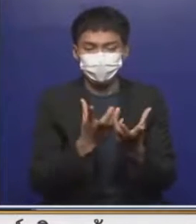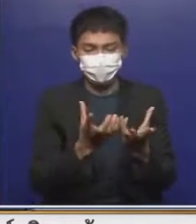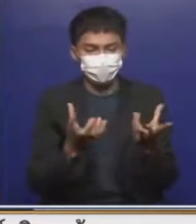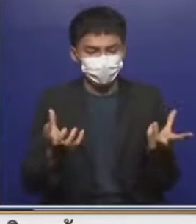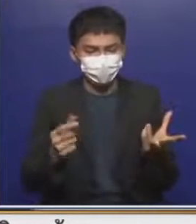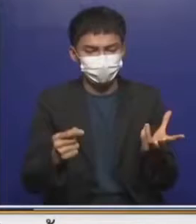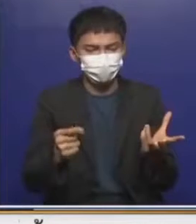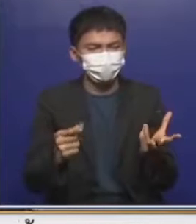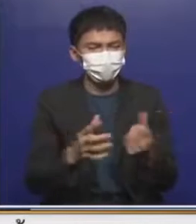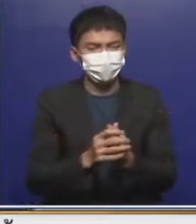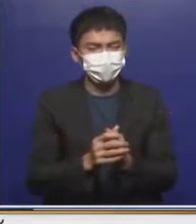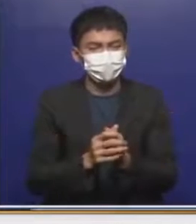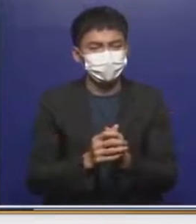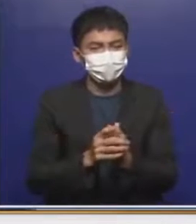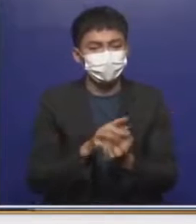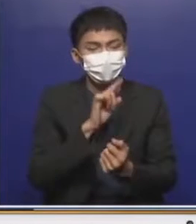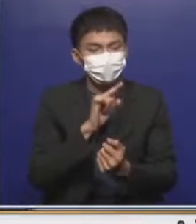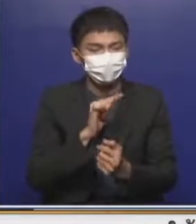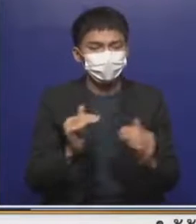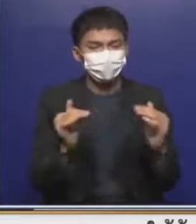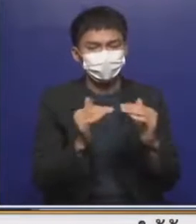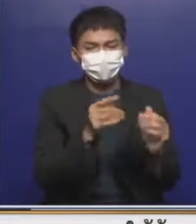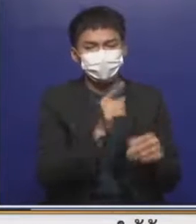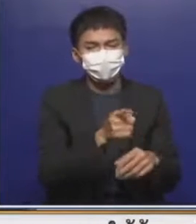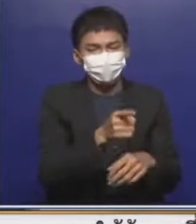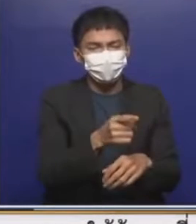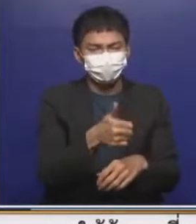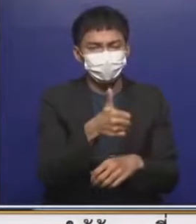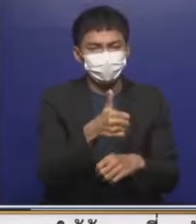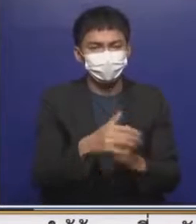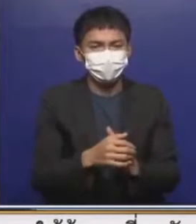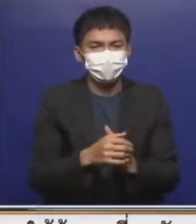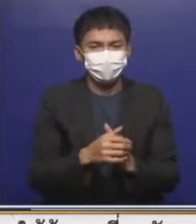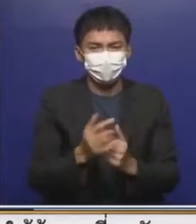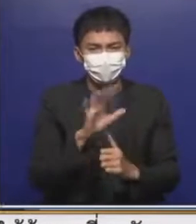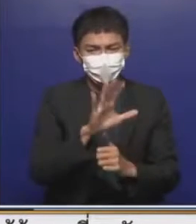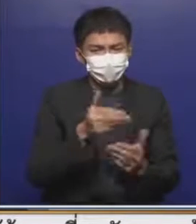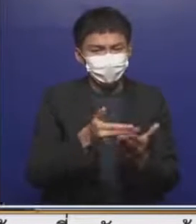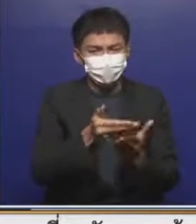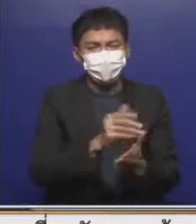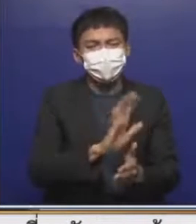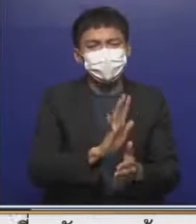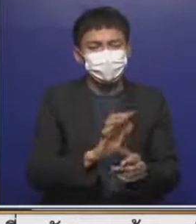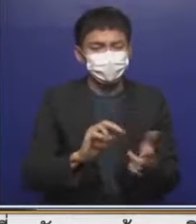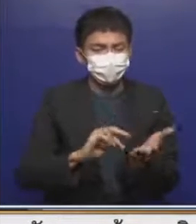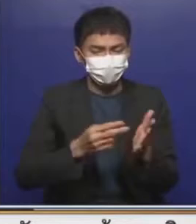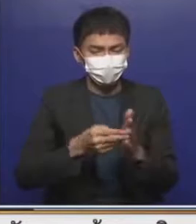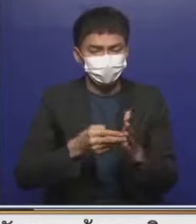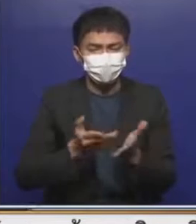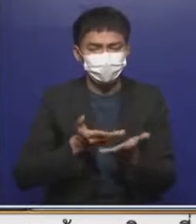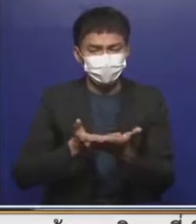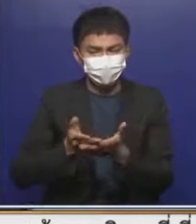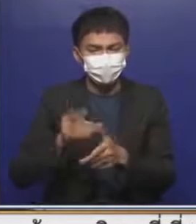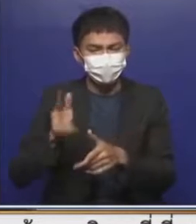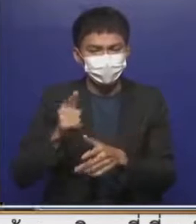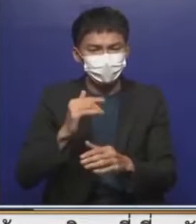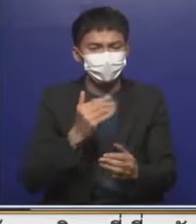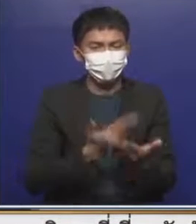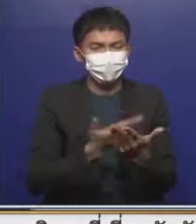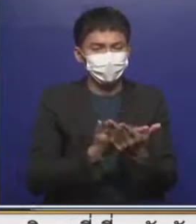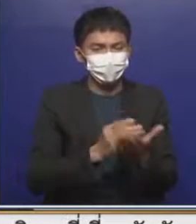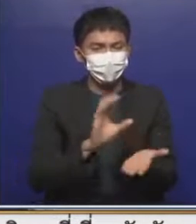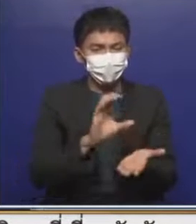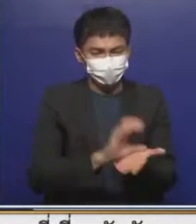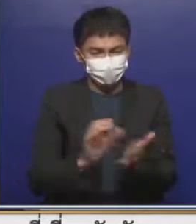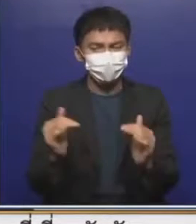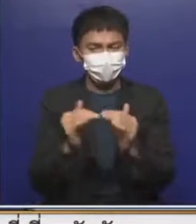กรเนี่แค่เท่ากัปีที่แล้วผมไมได้หาวะห้ามซือนะฮะแต่ขอให้จดซ้อเท่าเดิมเข้ากัปีก่อนเงิน